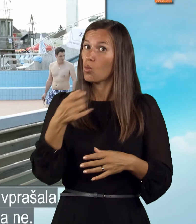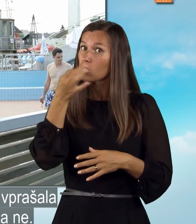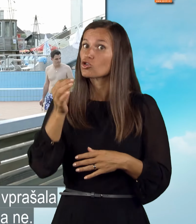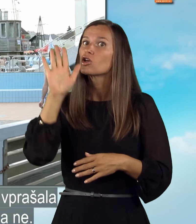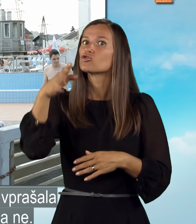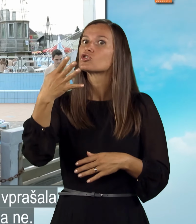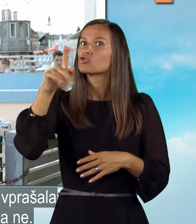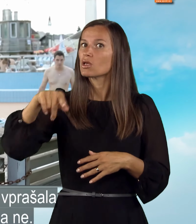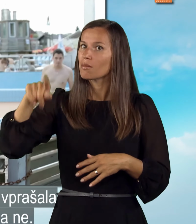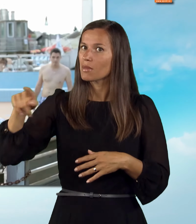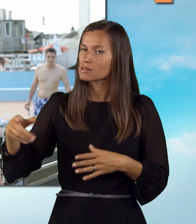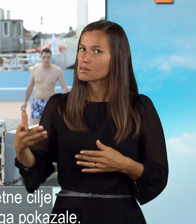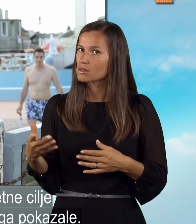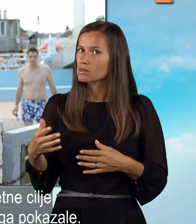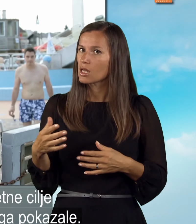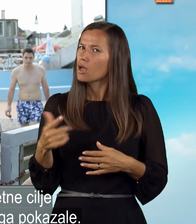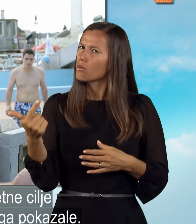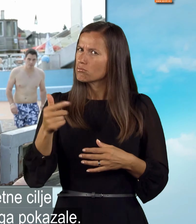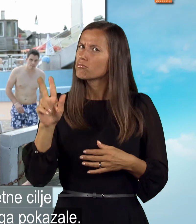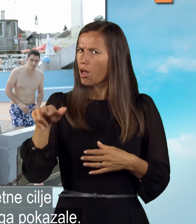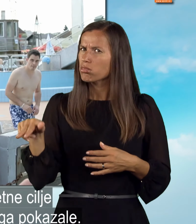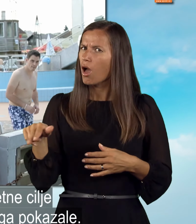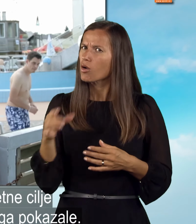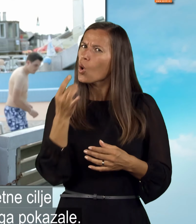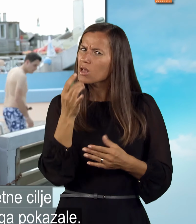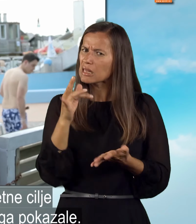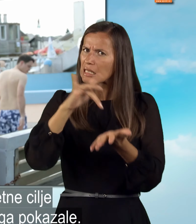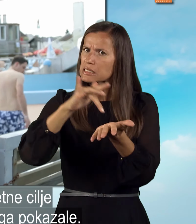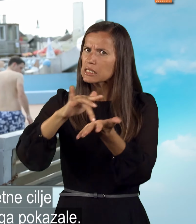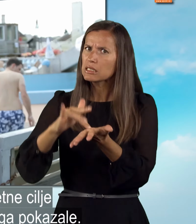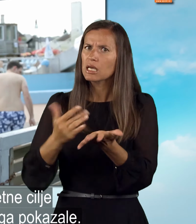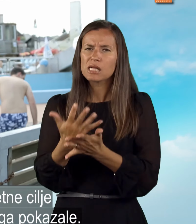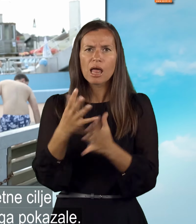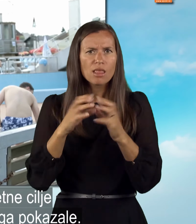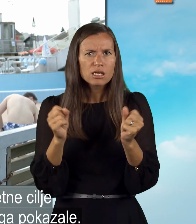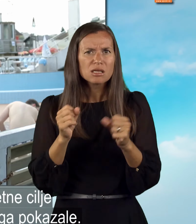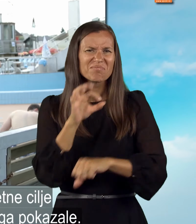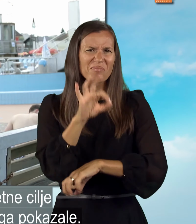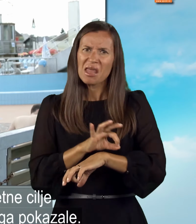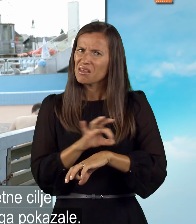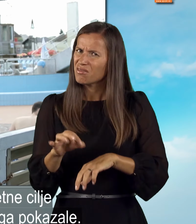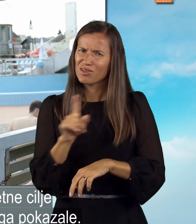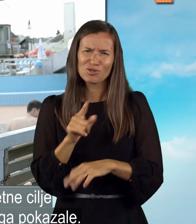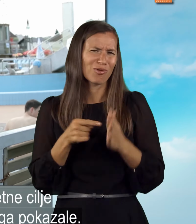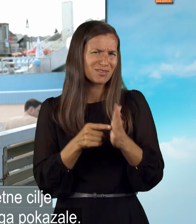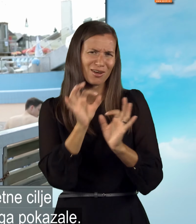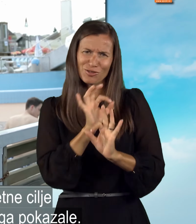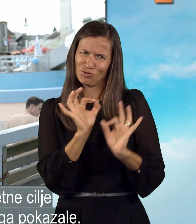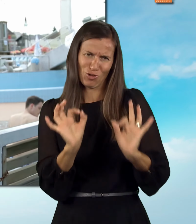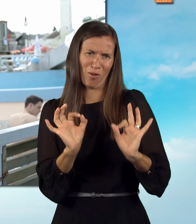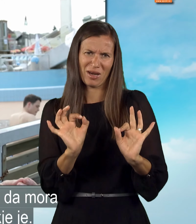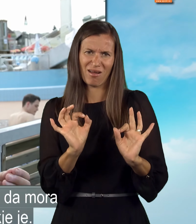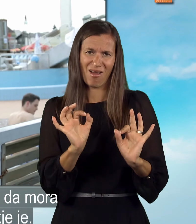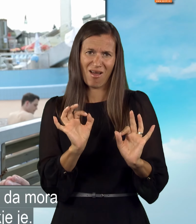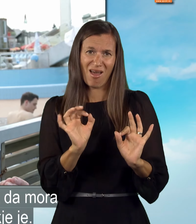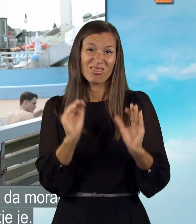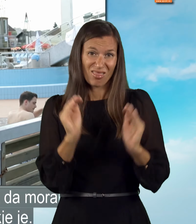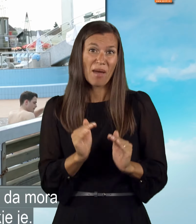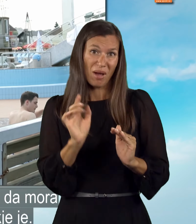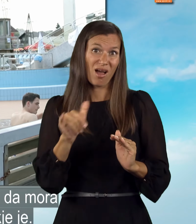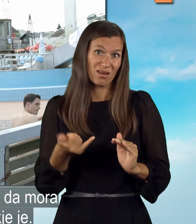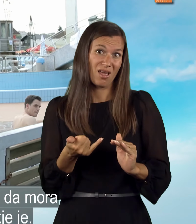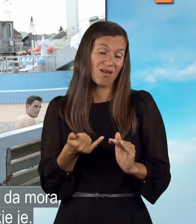vprašala čez 4 mesece. Ne? Mislim, ima ta konkretne cilje za narest, ne? In meritve meni niso nič dobrega pokazale. Ne? In najmanj,